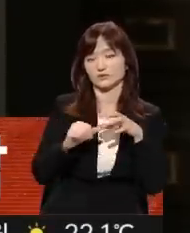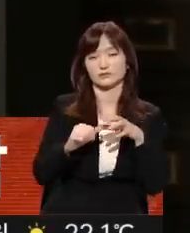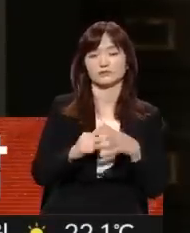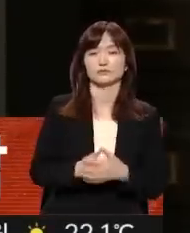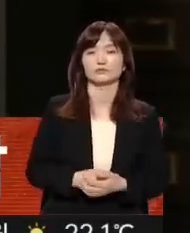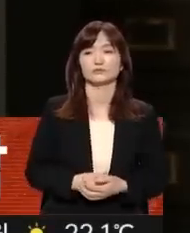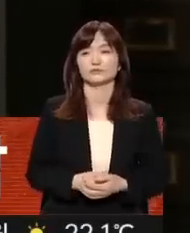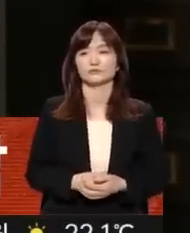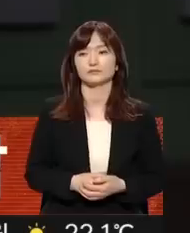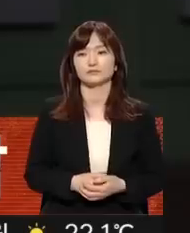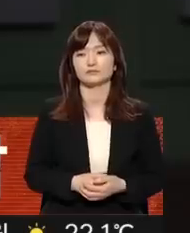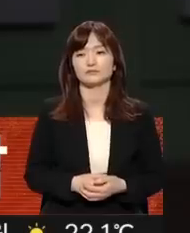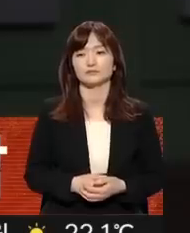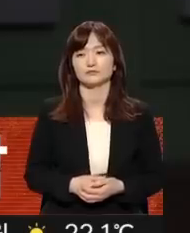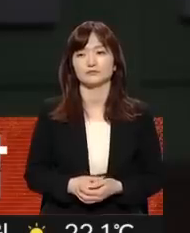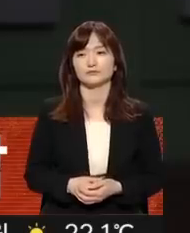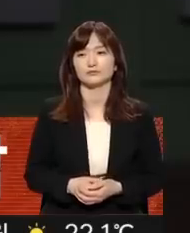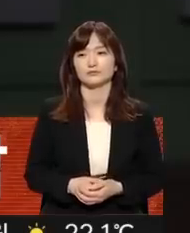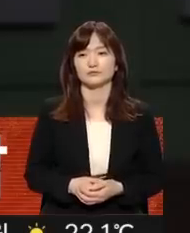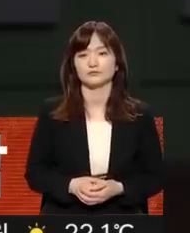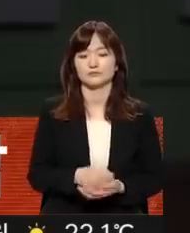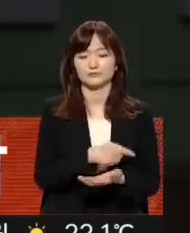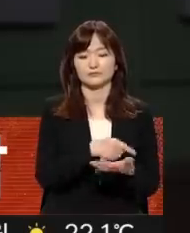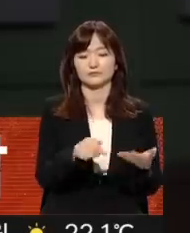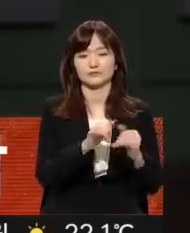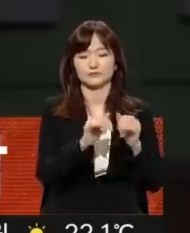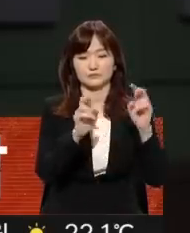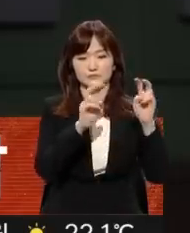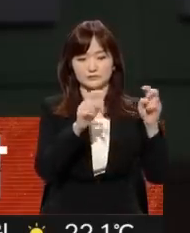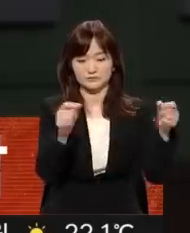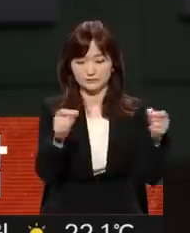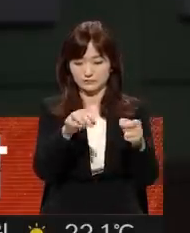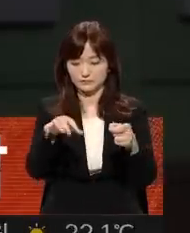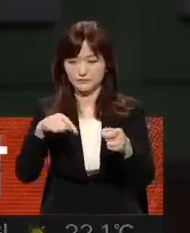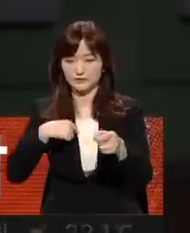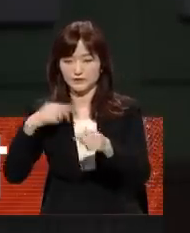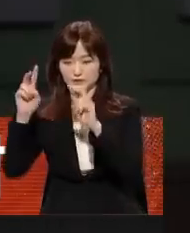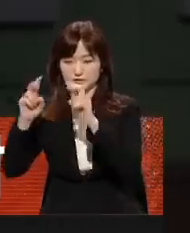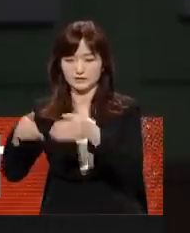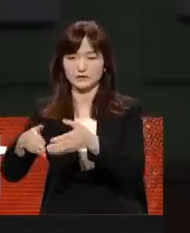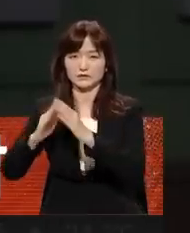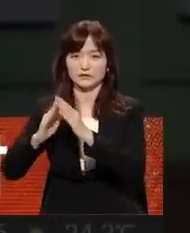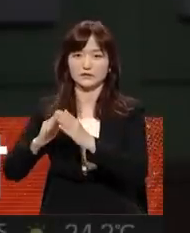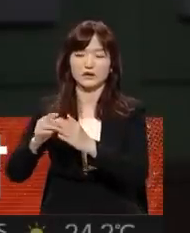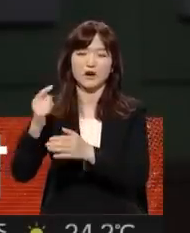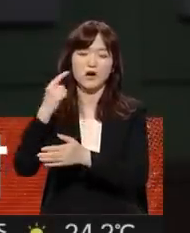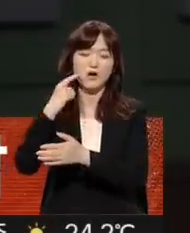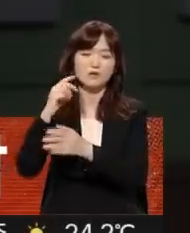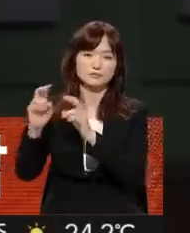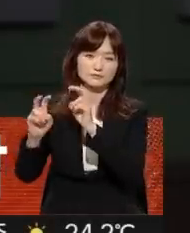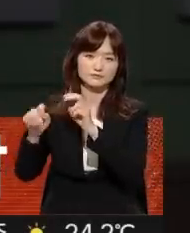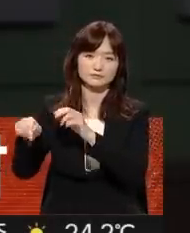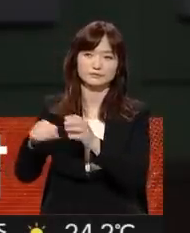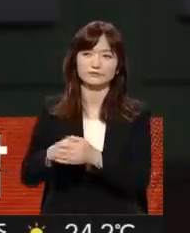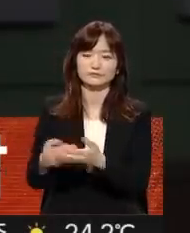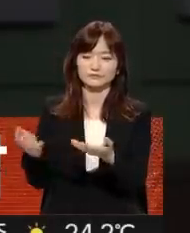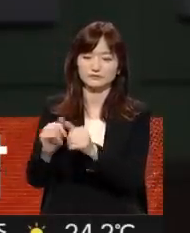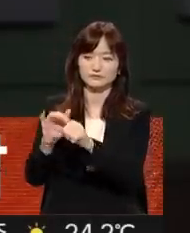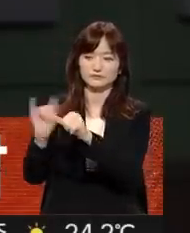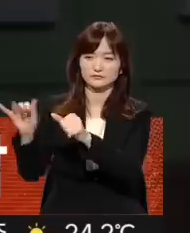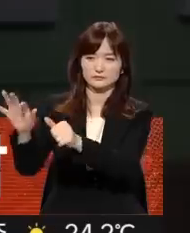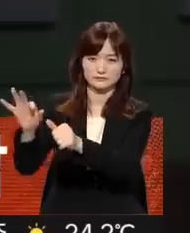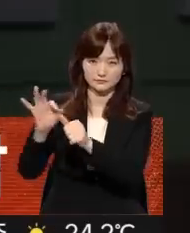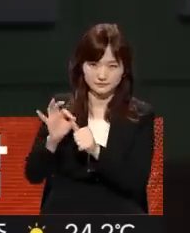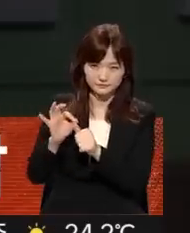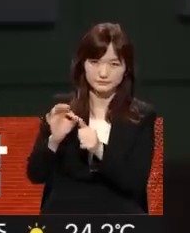맞습니다. 김 씨는 급기야는요, 피해자 회사가 있는 건물에 자기 회사를 차립니다. 사실상의 페이퍼 컴퍼니였는데 여기에서 직원 5명을